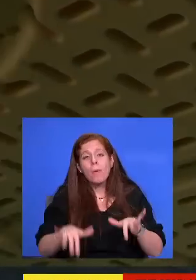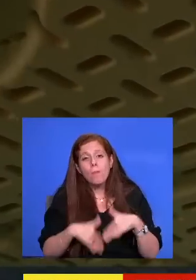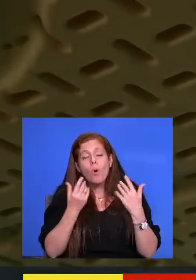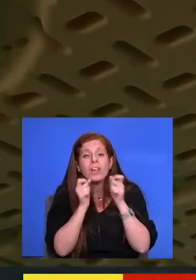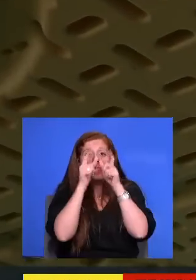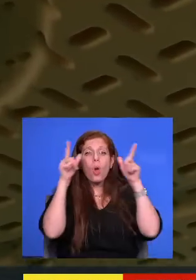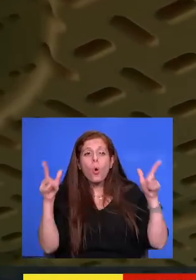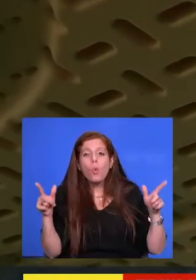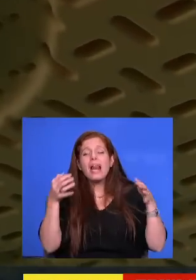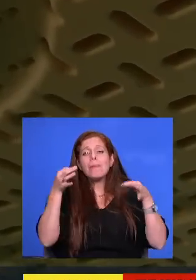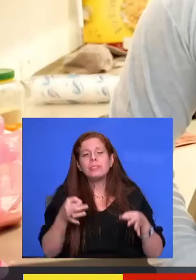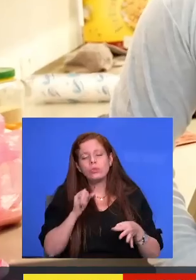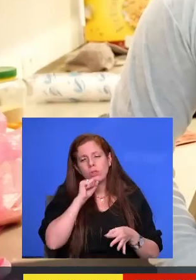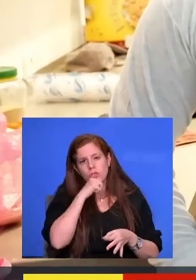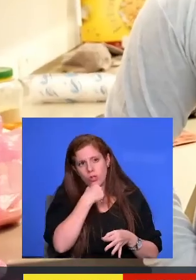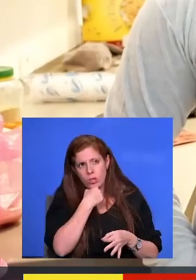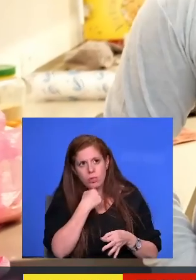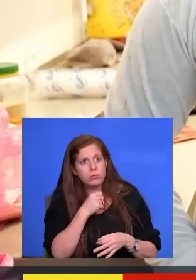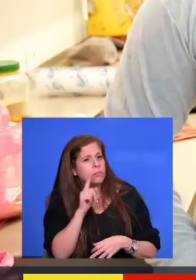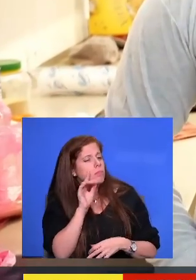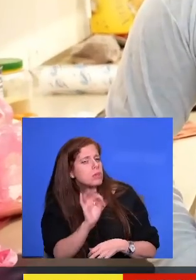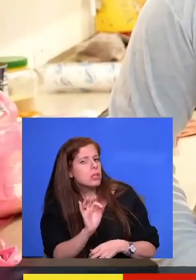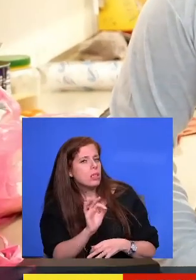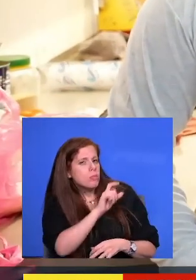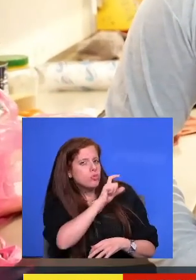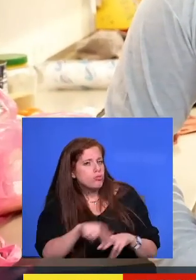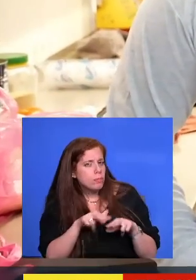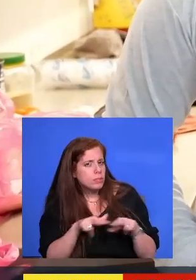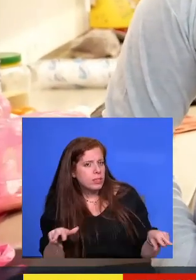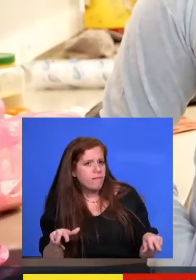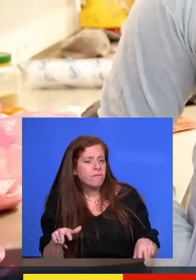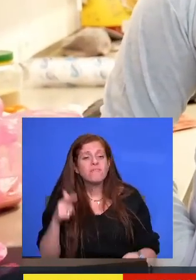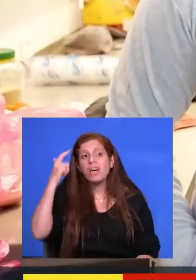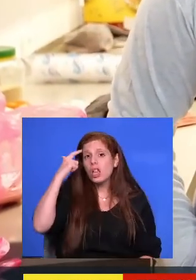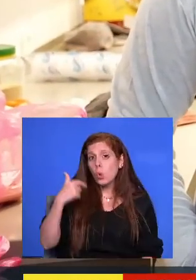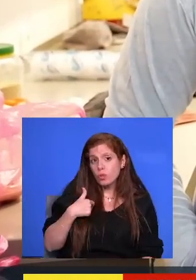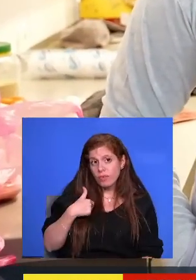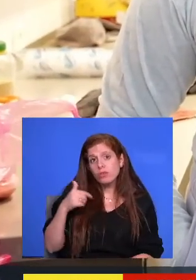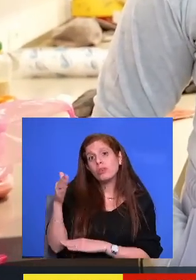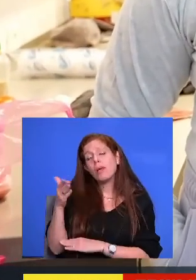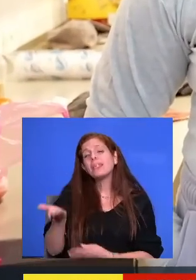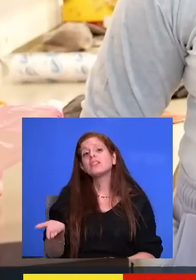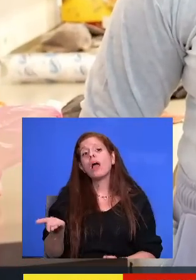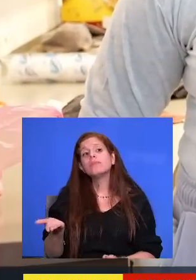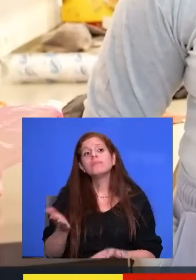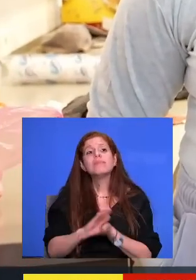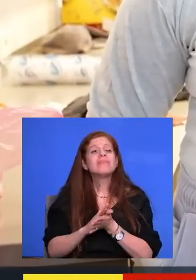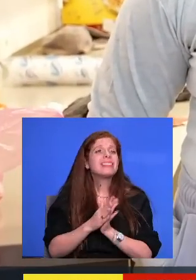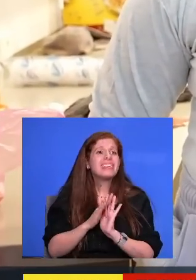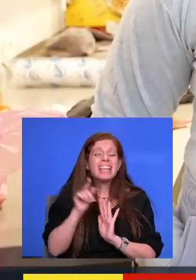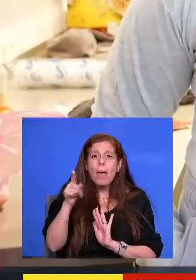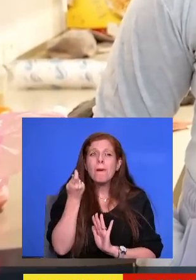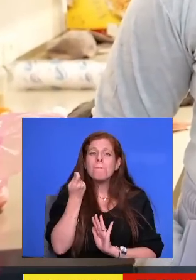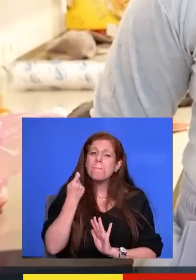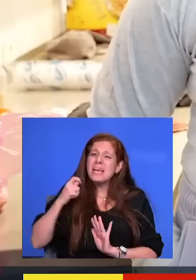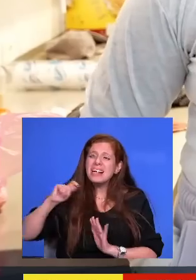למציאות הישנה. מי לדעתכם השם במצב הזה? אני חושבת שכאילו זה המדינה, כי הם מייקרים את